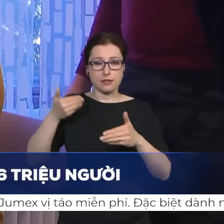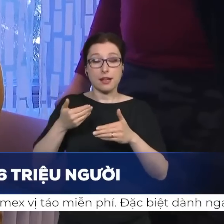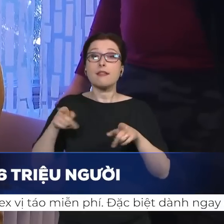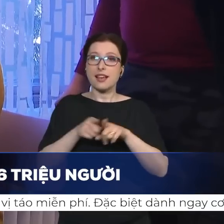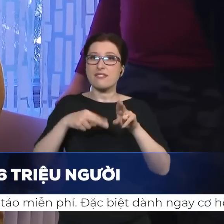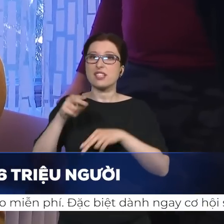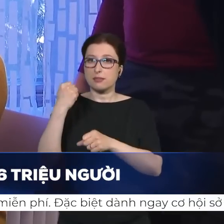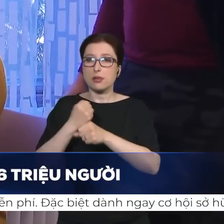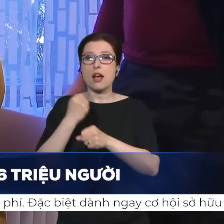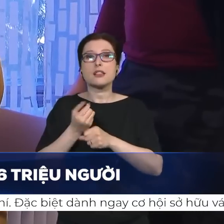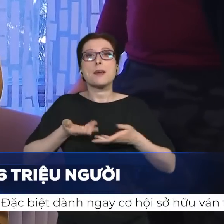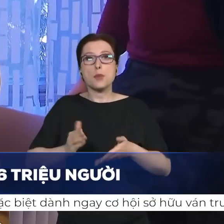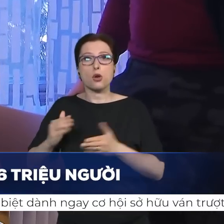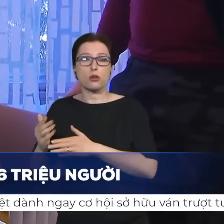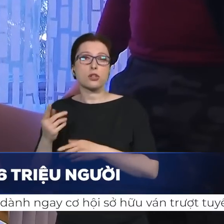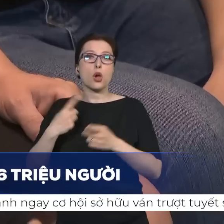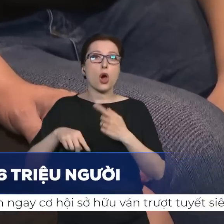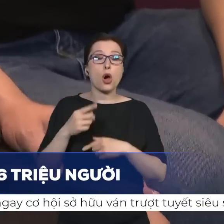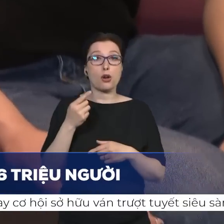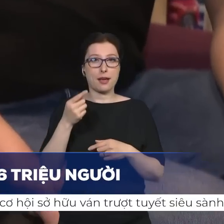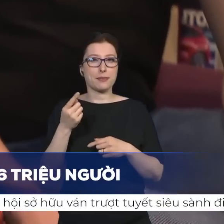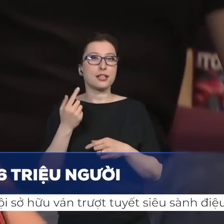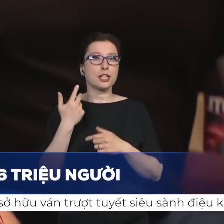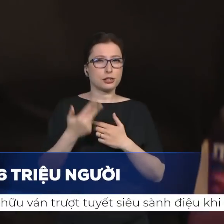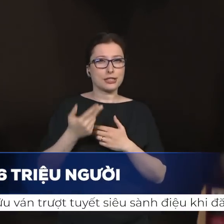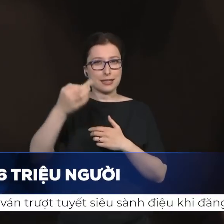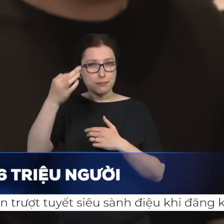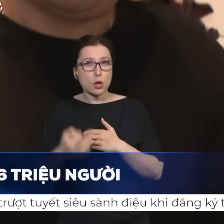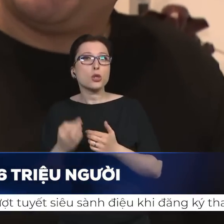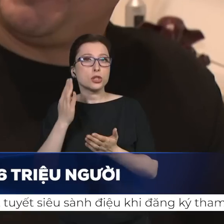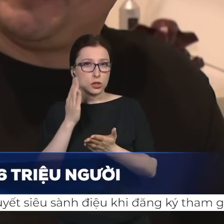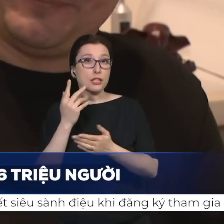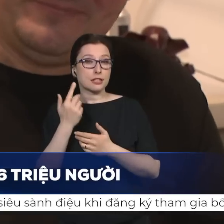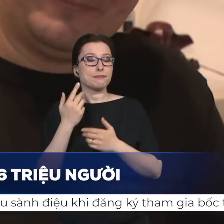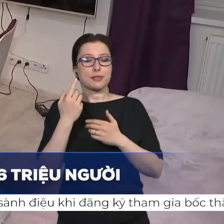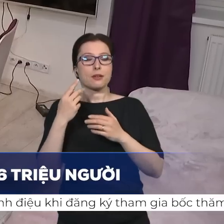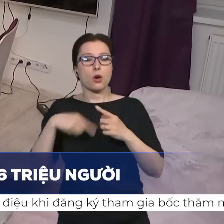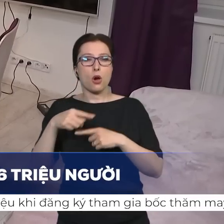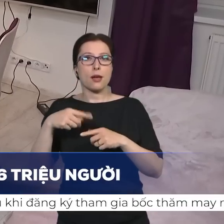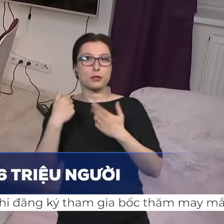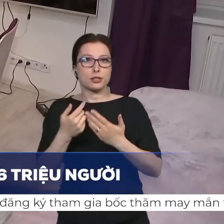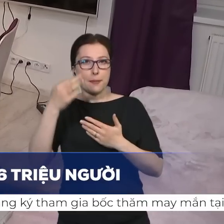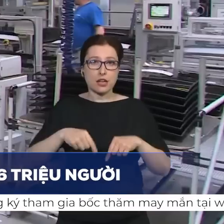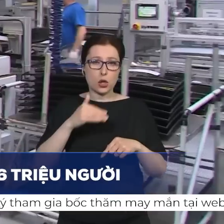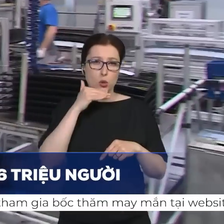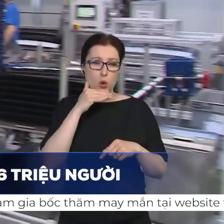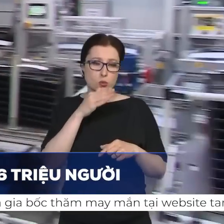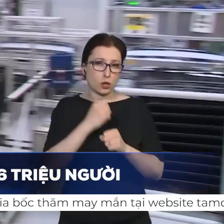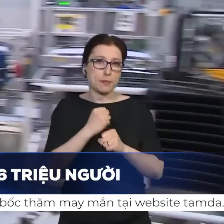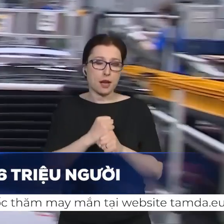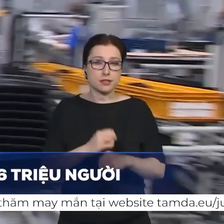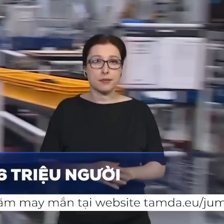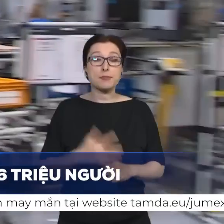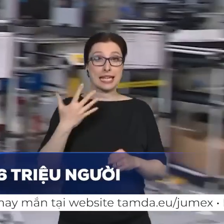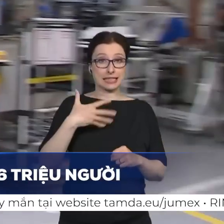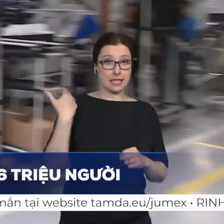dân Ucraina nhận được bảo vệ tạm thời ở Cộng hòa Séc sau khi cuộc chiến giữa Nga và Ukraina lộ ra theo như dữ liệu từ sở ngoại kiều sách